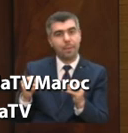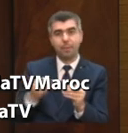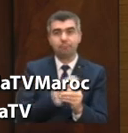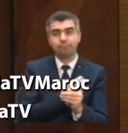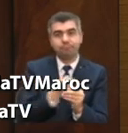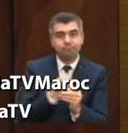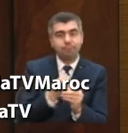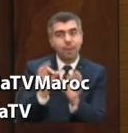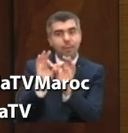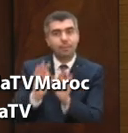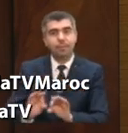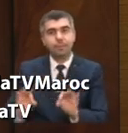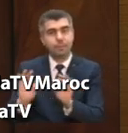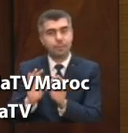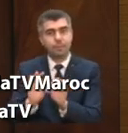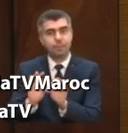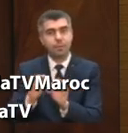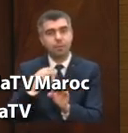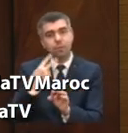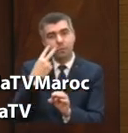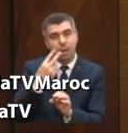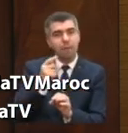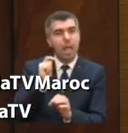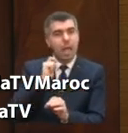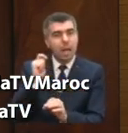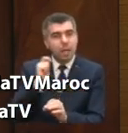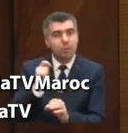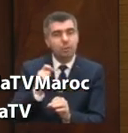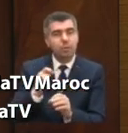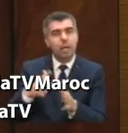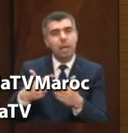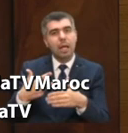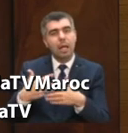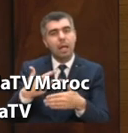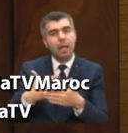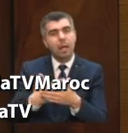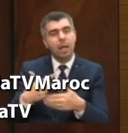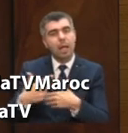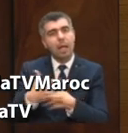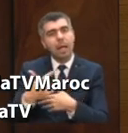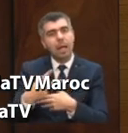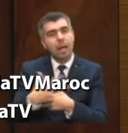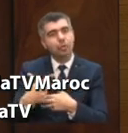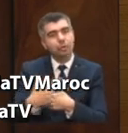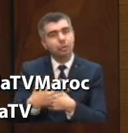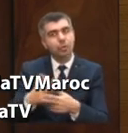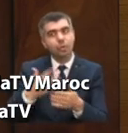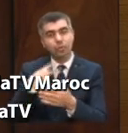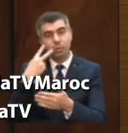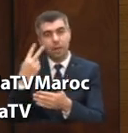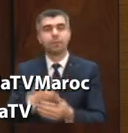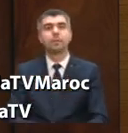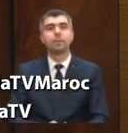الصحية داخل هذه المعامل، وحنا عشنا تجربة ديال مدينة العريش والمدن اللي ذكرتها السيد الوزير. نتساءل معكم كذلك سيد الوزير عن غياب